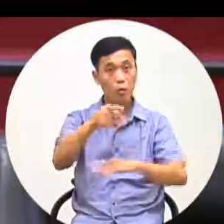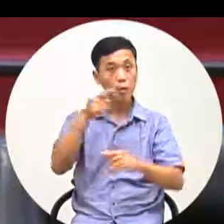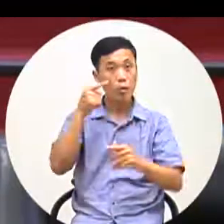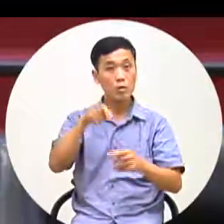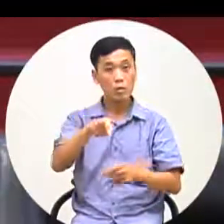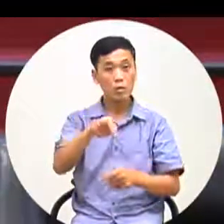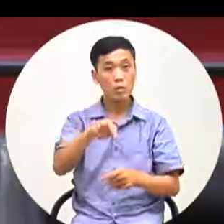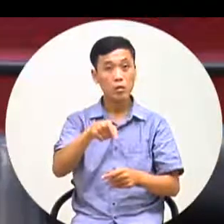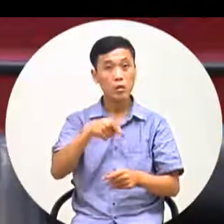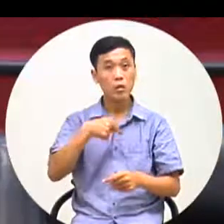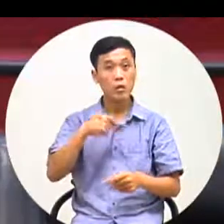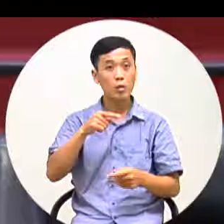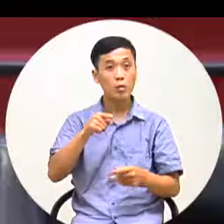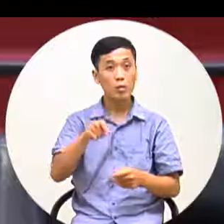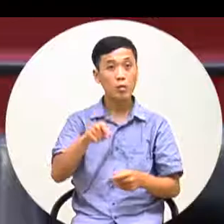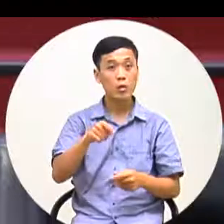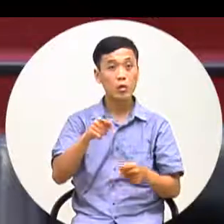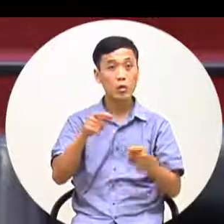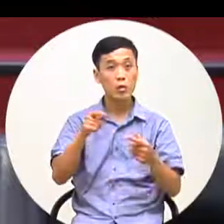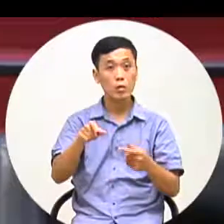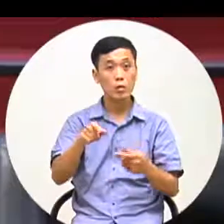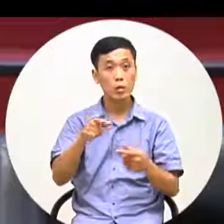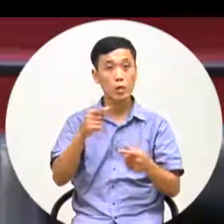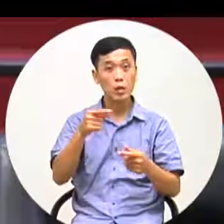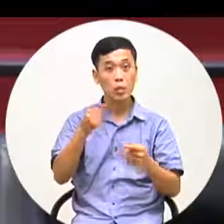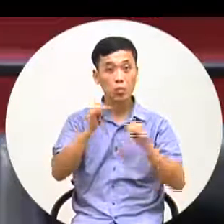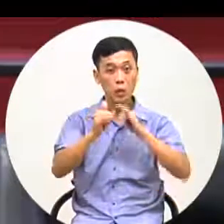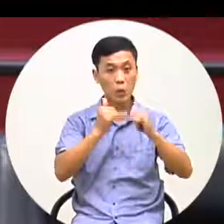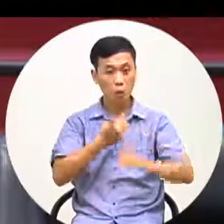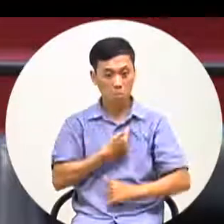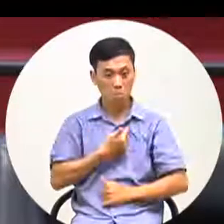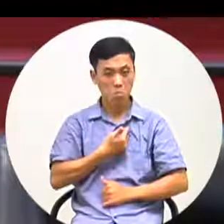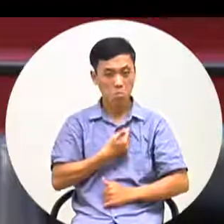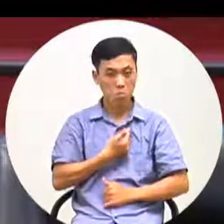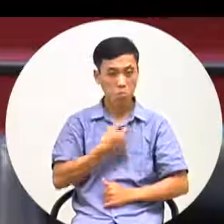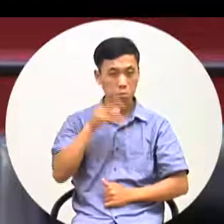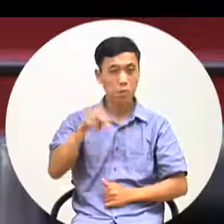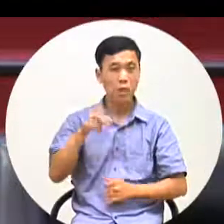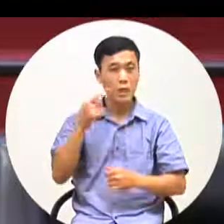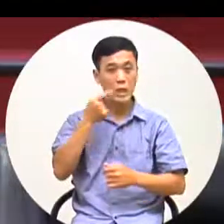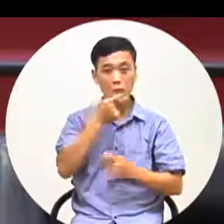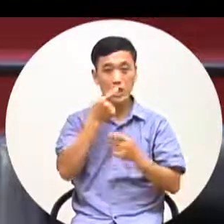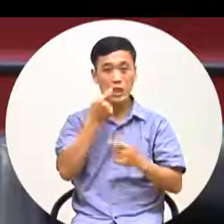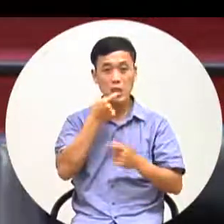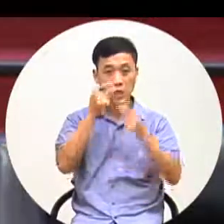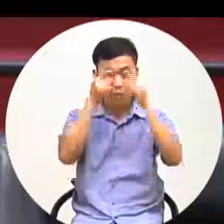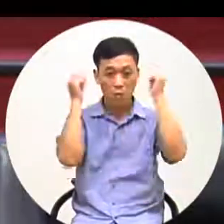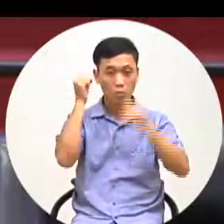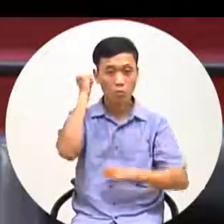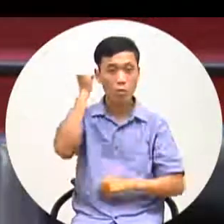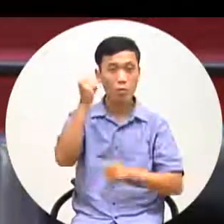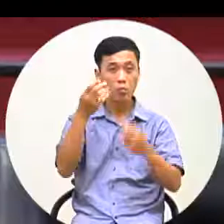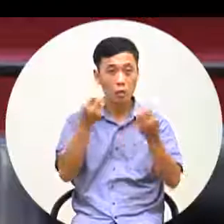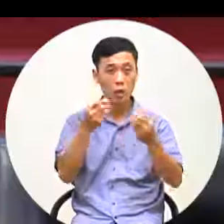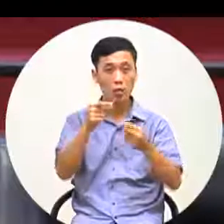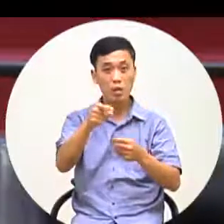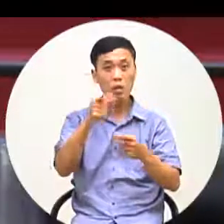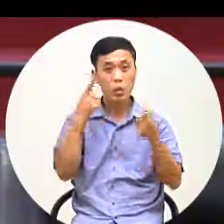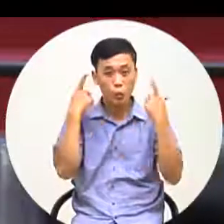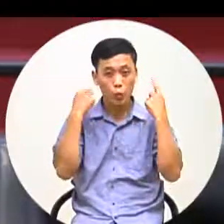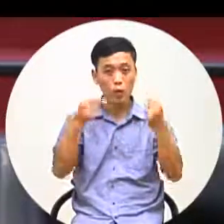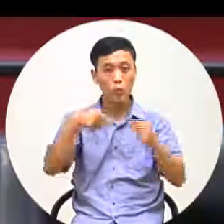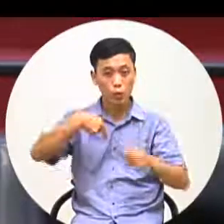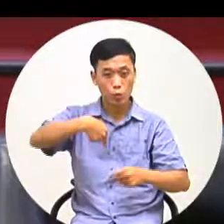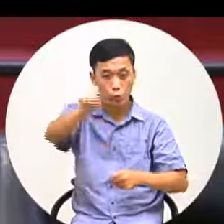也没有提出抗议，也没有怎么样子，让他绕四公里之远，两分钟就可以走，三十公尺就过的，就可